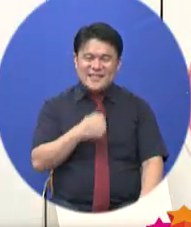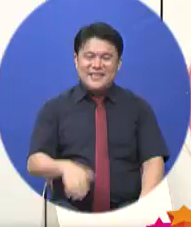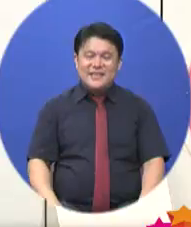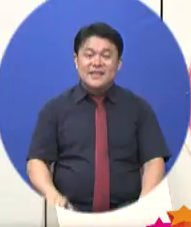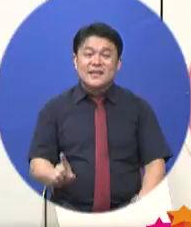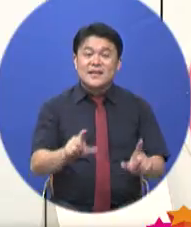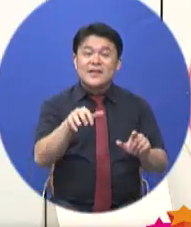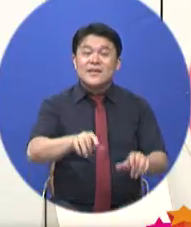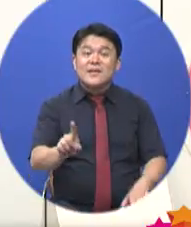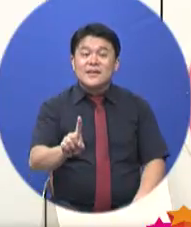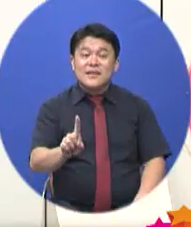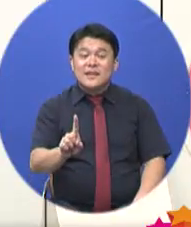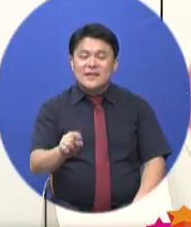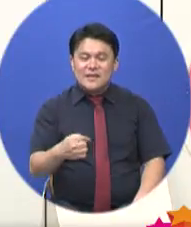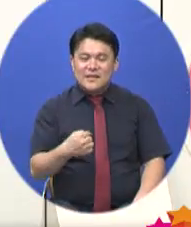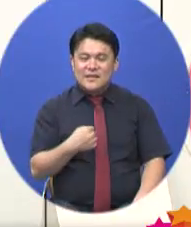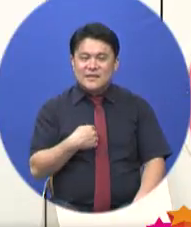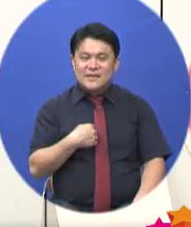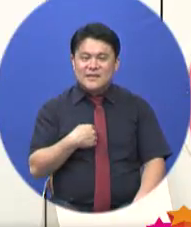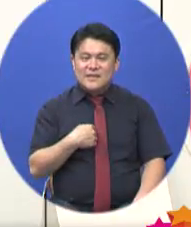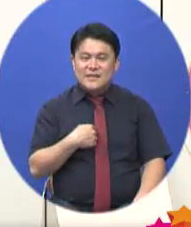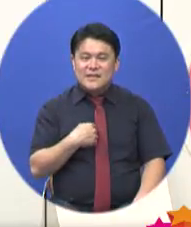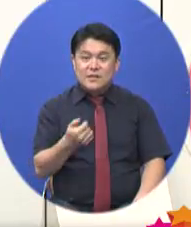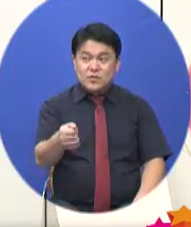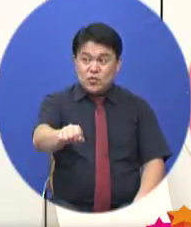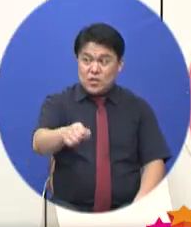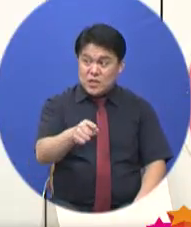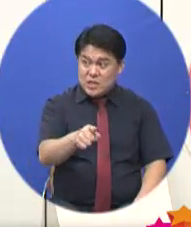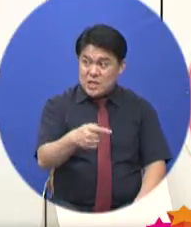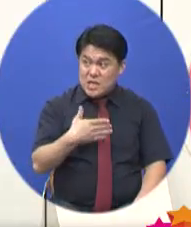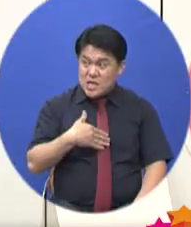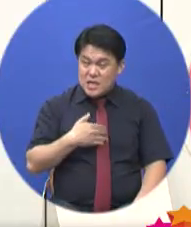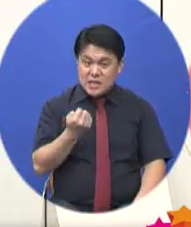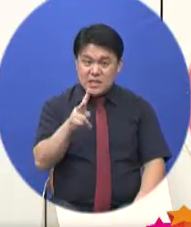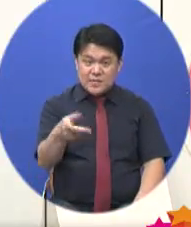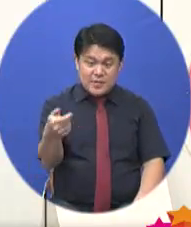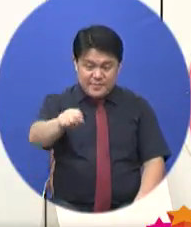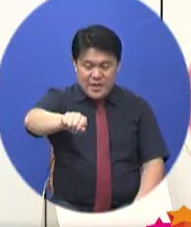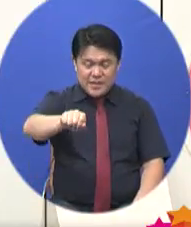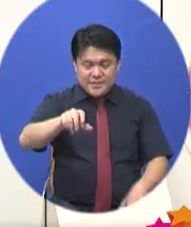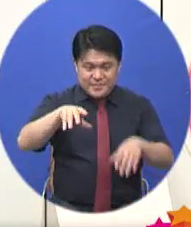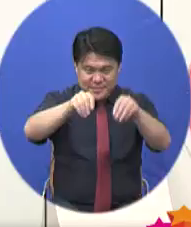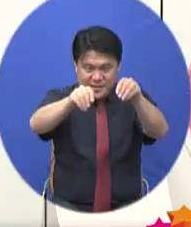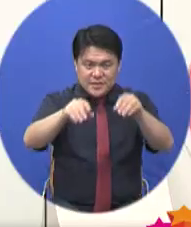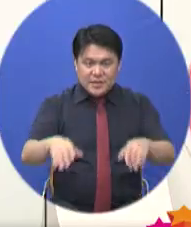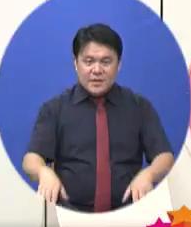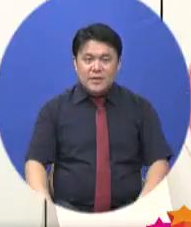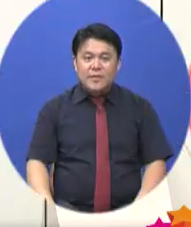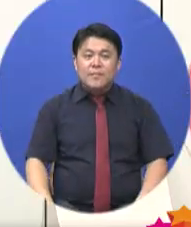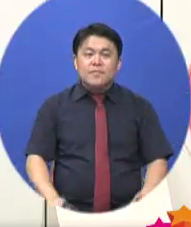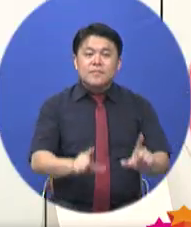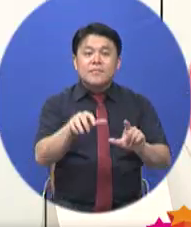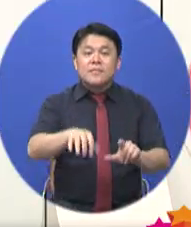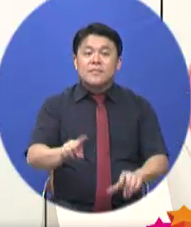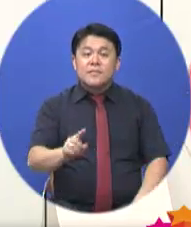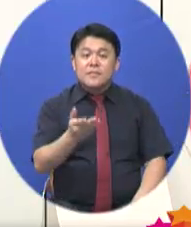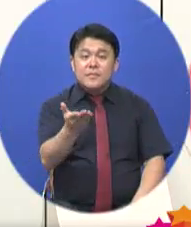네. 어디 사시는 네, 이거 출연이라고요. 네, 이제 네, 테레비는 끄시고 그렇죠. 어디